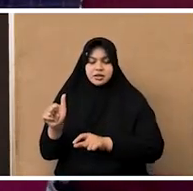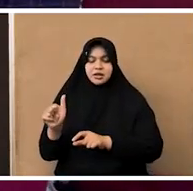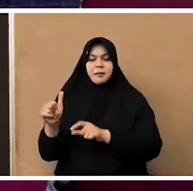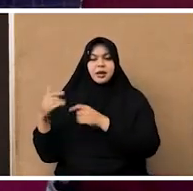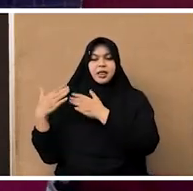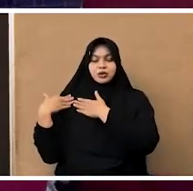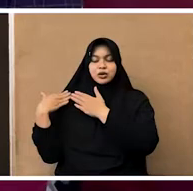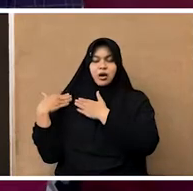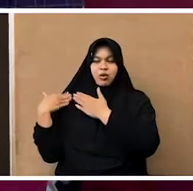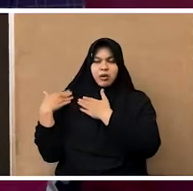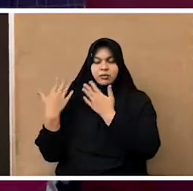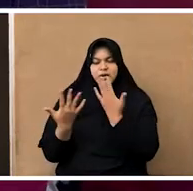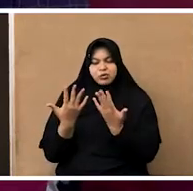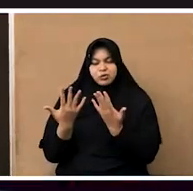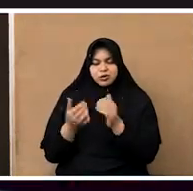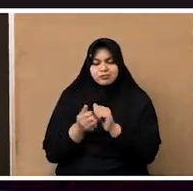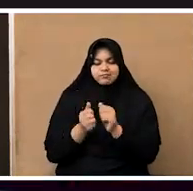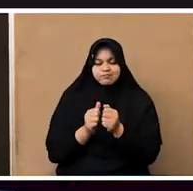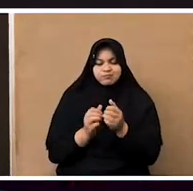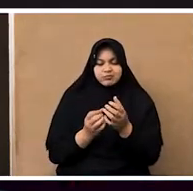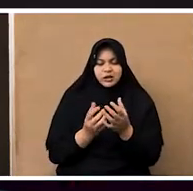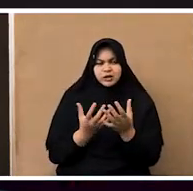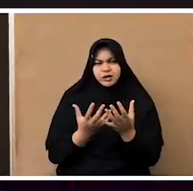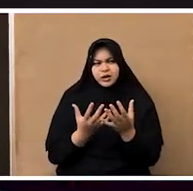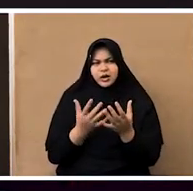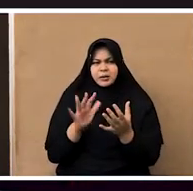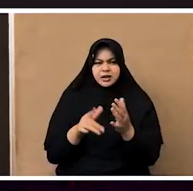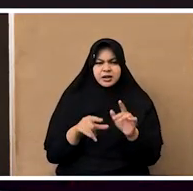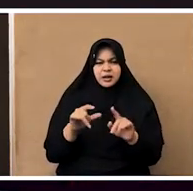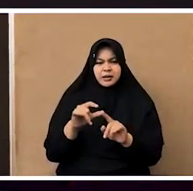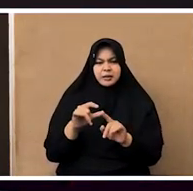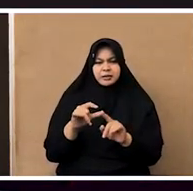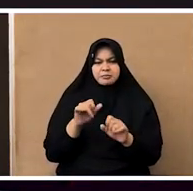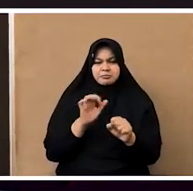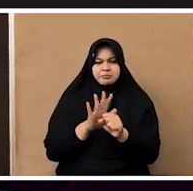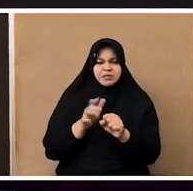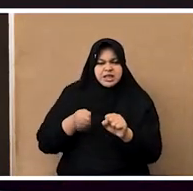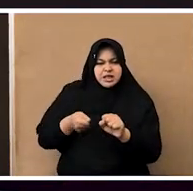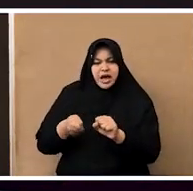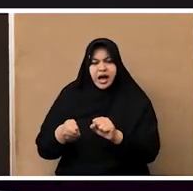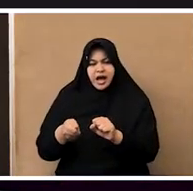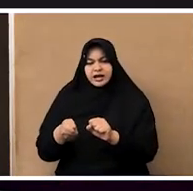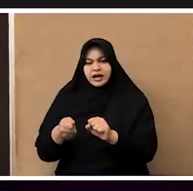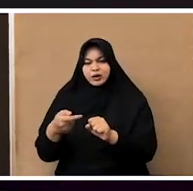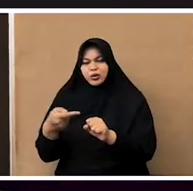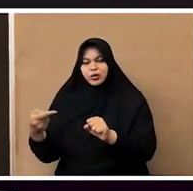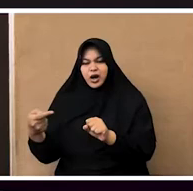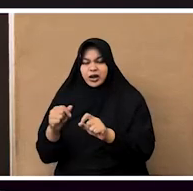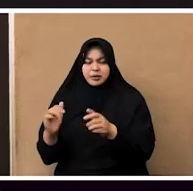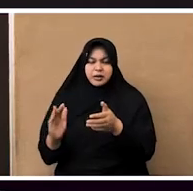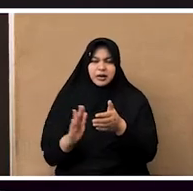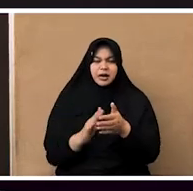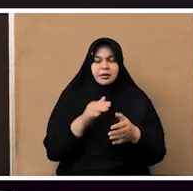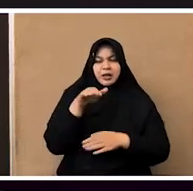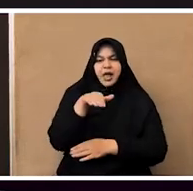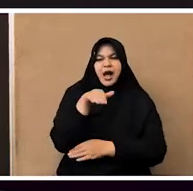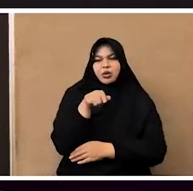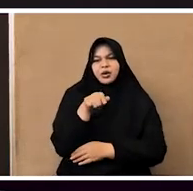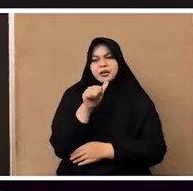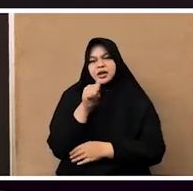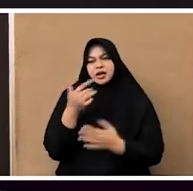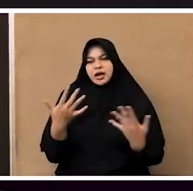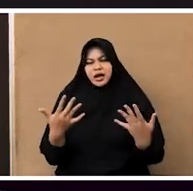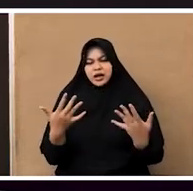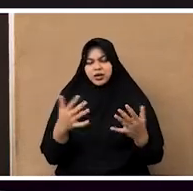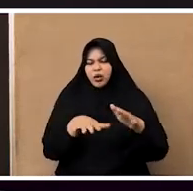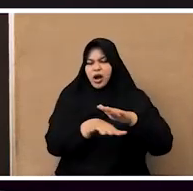memang agak-agak problem maka masa pidana dikurangi dilekatkan kepada pelakunya ya ndaklah itu kan itu biasanya ini nggak